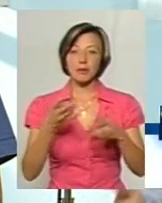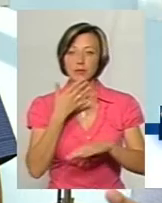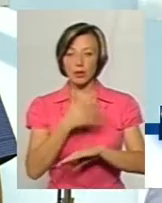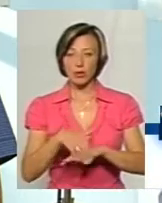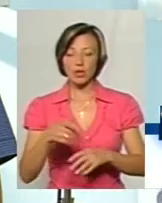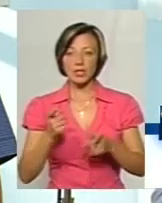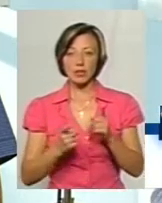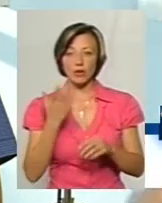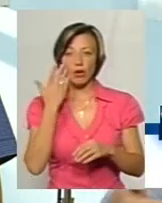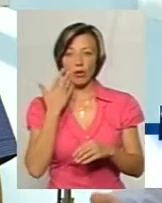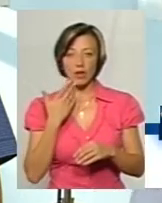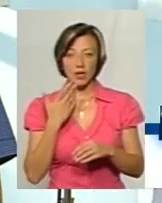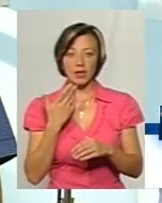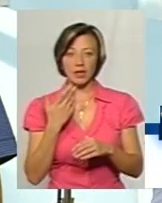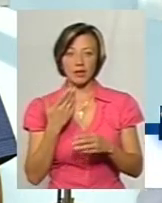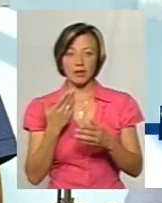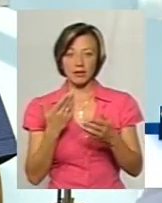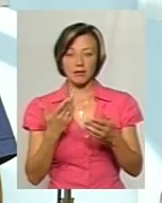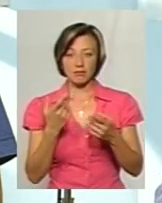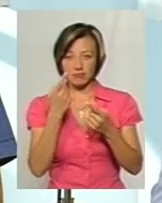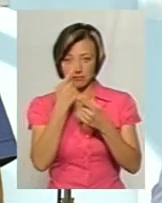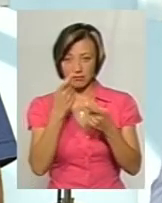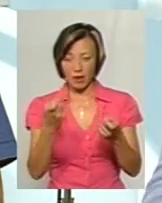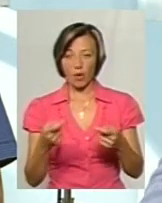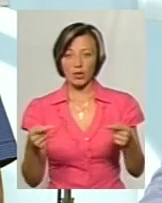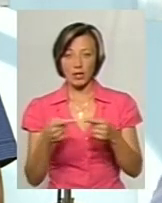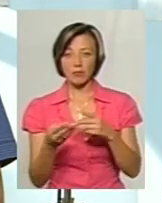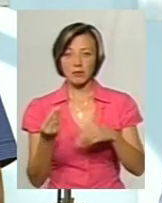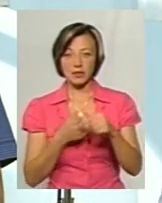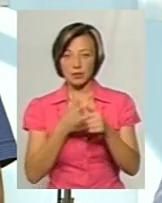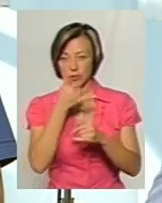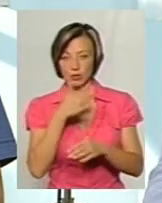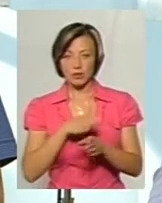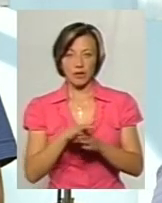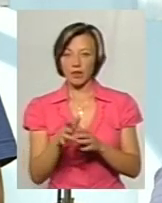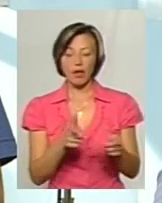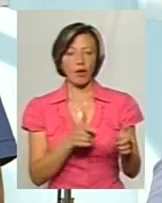коли доводиш цей запит до конкретного бізнесу, бізнес не може його виконати.